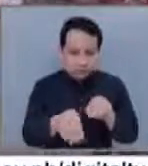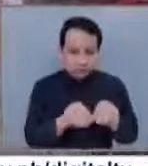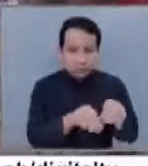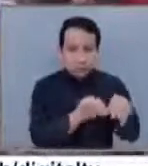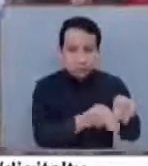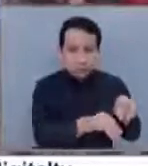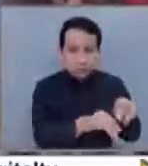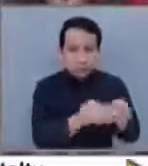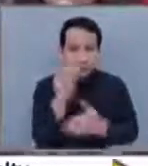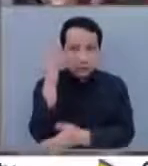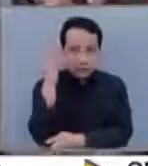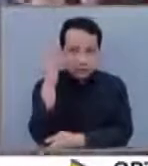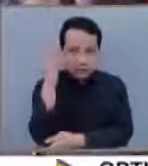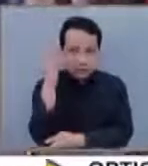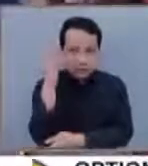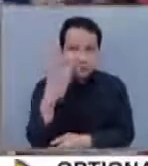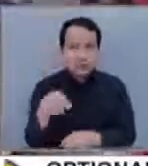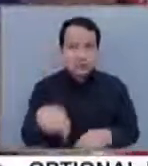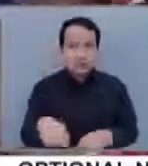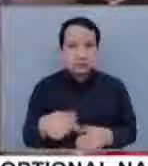dito sa Barangay Pinto.